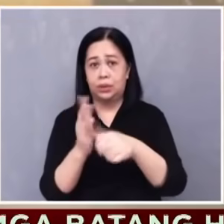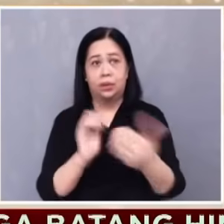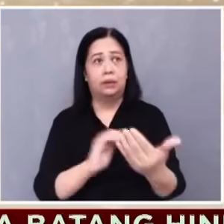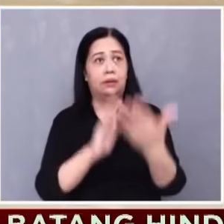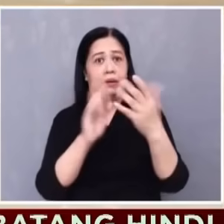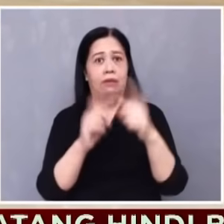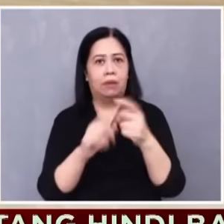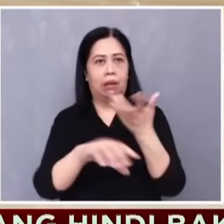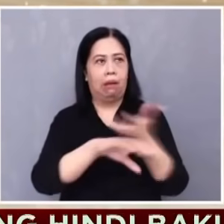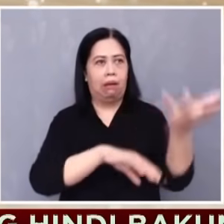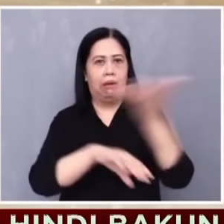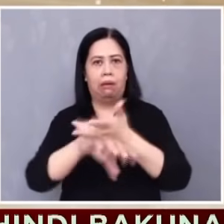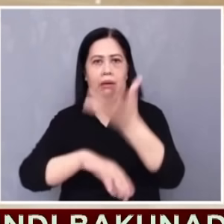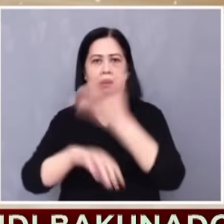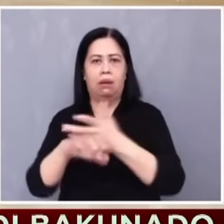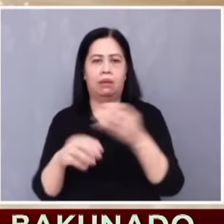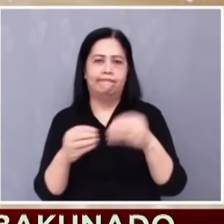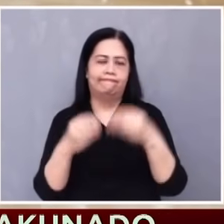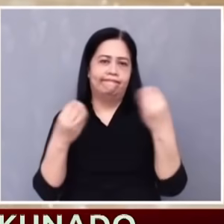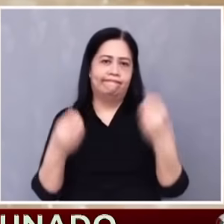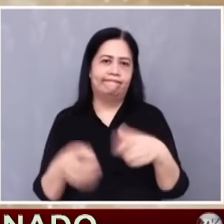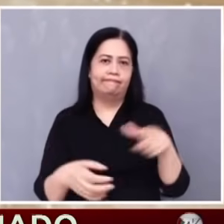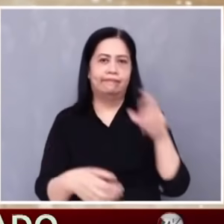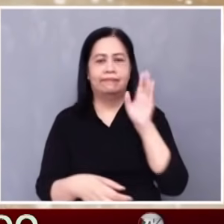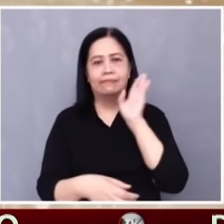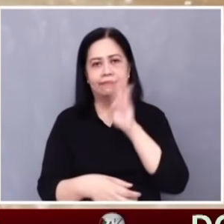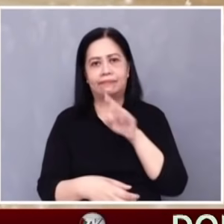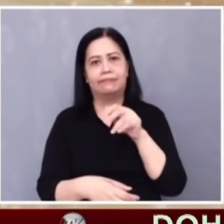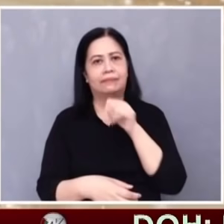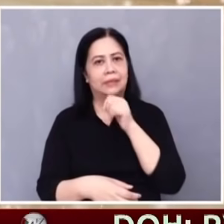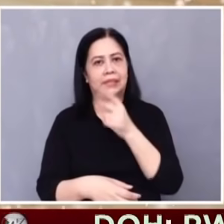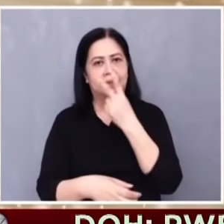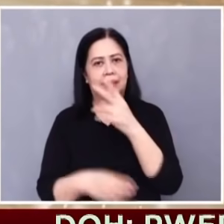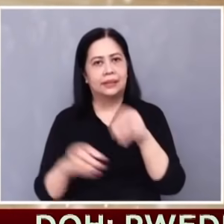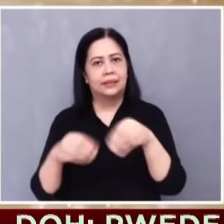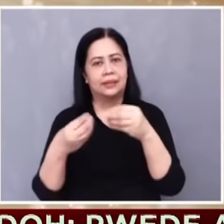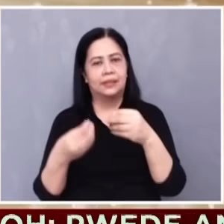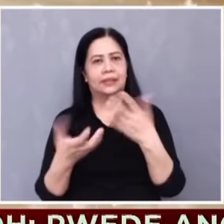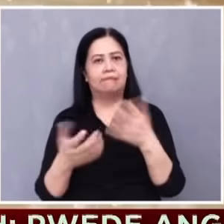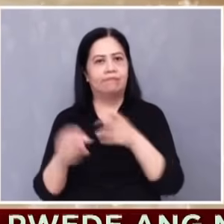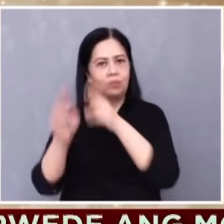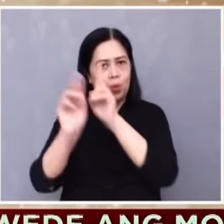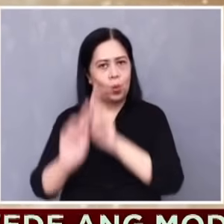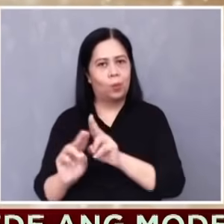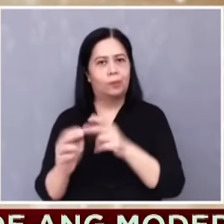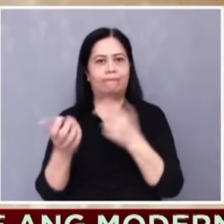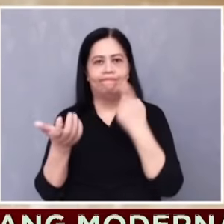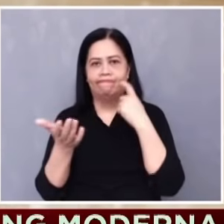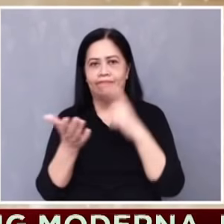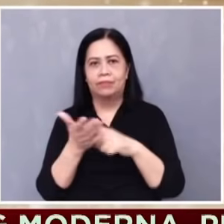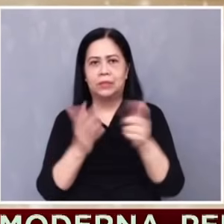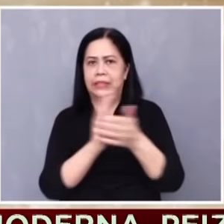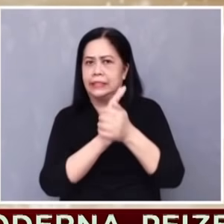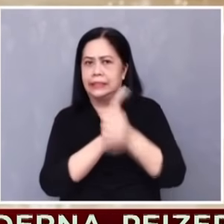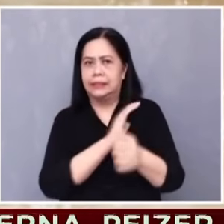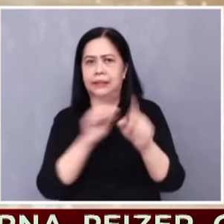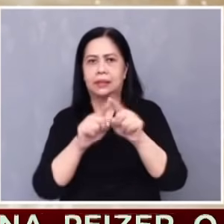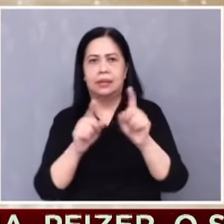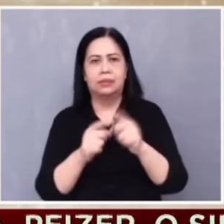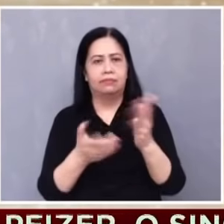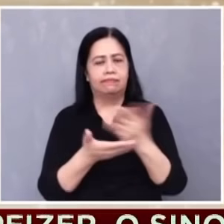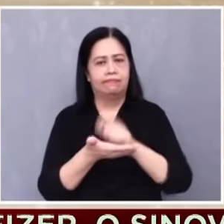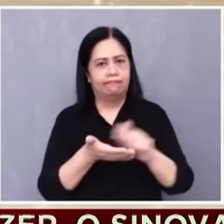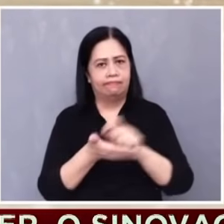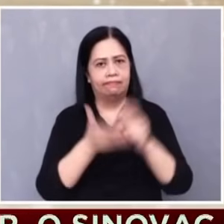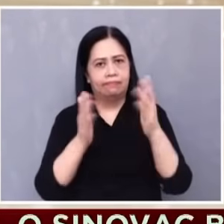panlilinlang. Nangihinayang lang ang kanyang kapatid na hindi man lang nabigyan ng pambansang parangal si Heber sa husay niya bilang song lyricist.